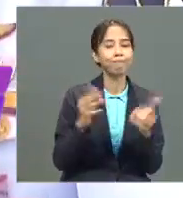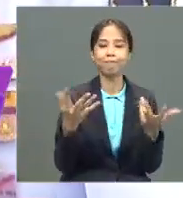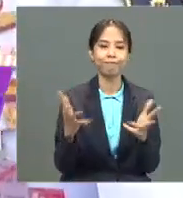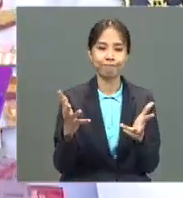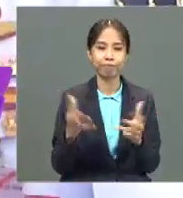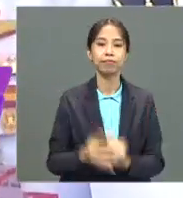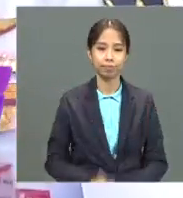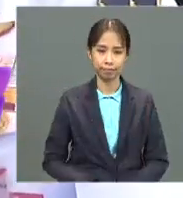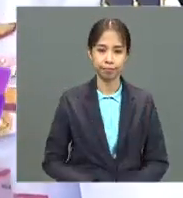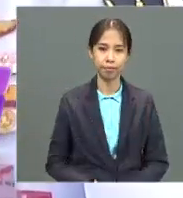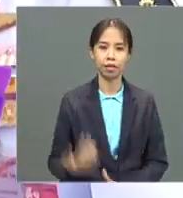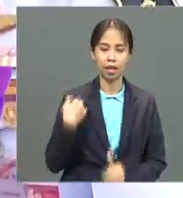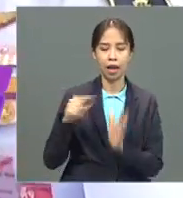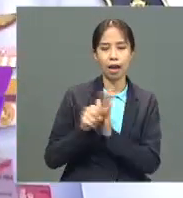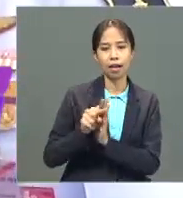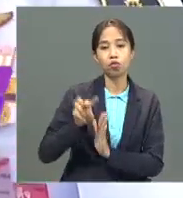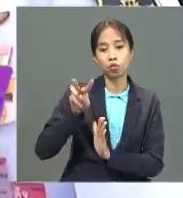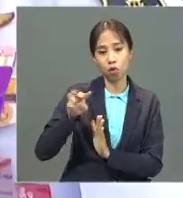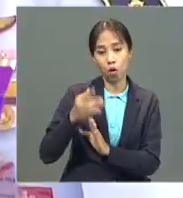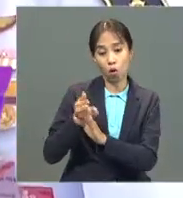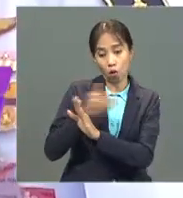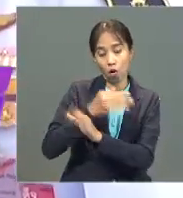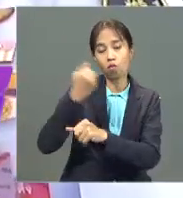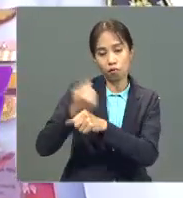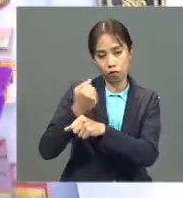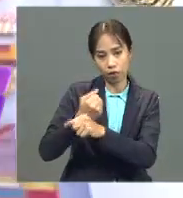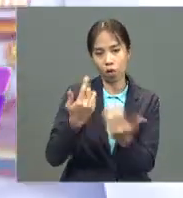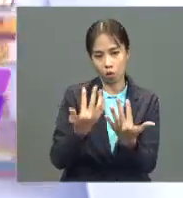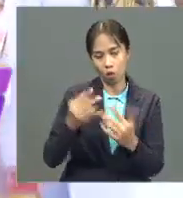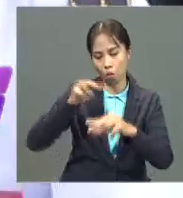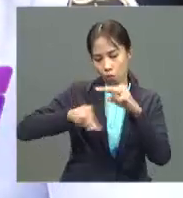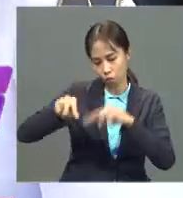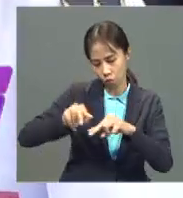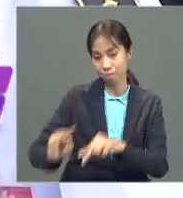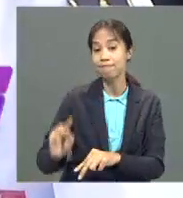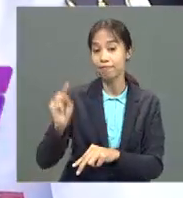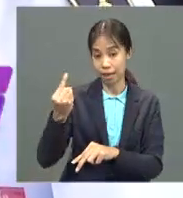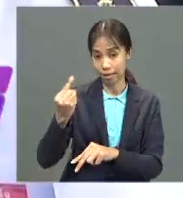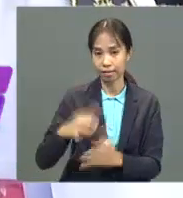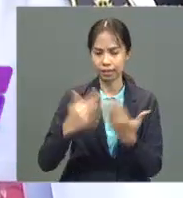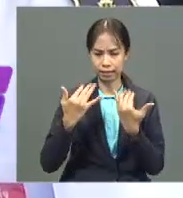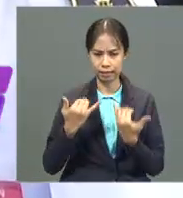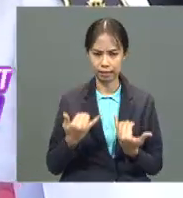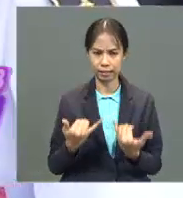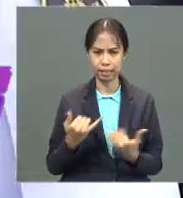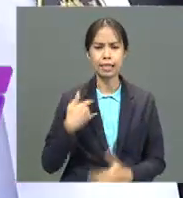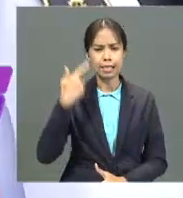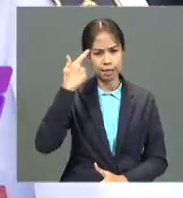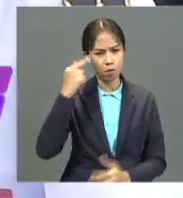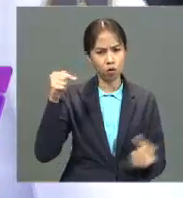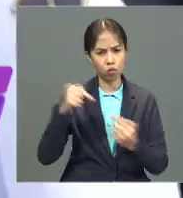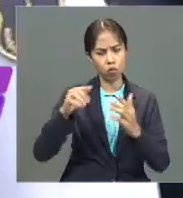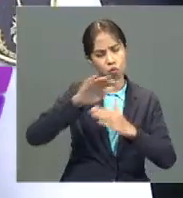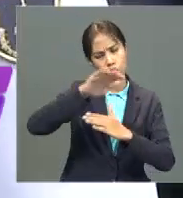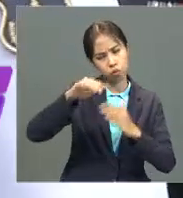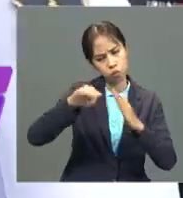ด -19 ส่วนอีก2ครั้งก่อนที่จะมีการฝึกเนี่ยก็จะมีการตรวจอีกครั้งหนึ่งซึ่งก็ยืนยันว่าตลอดช่วงเวลาของการ